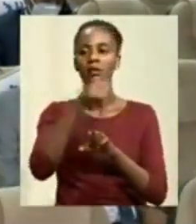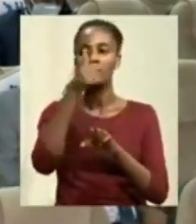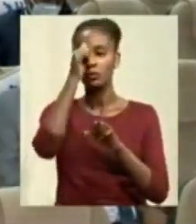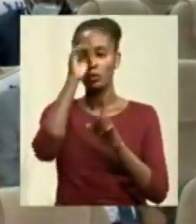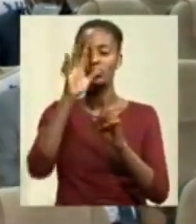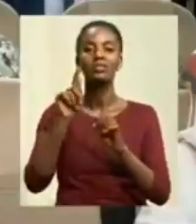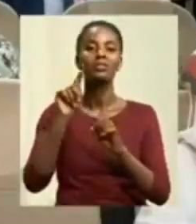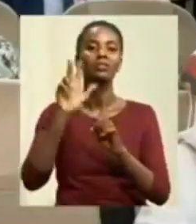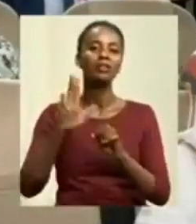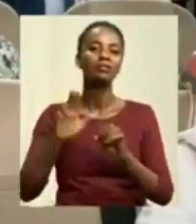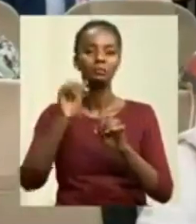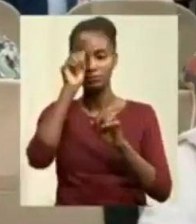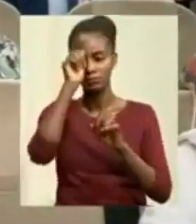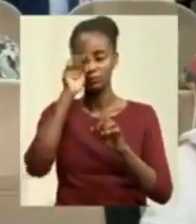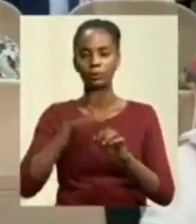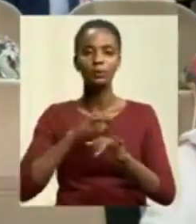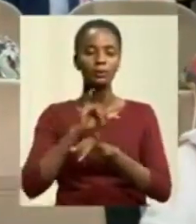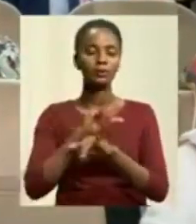ተራውም ሰው